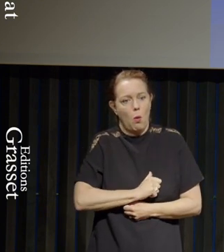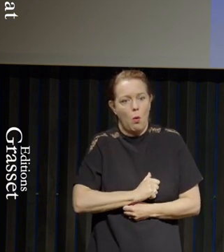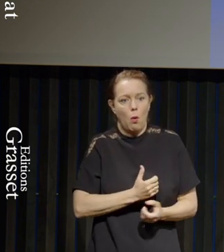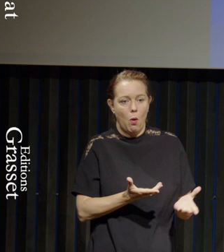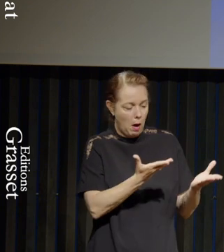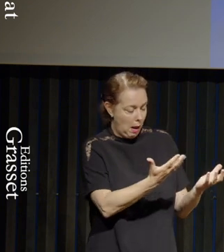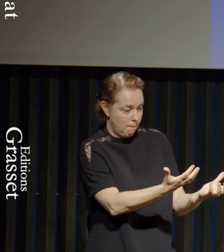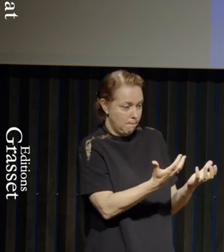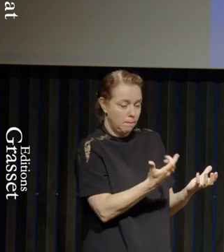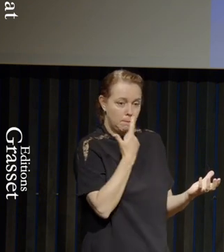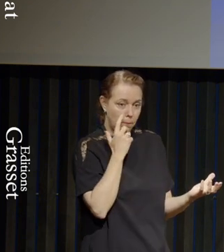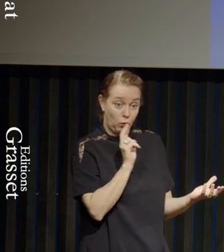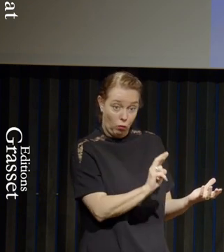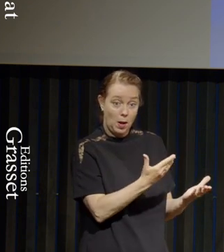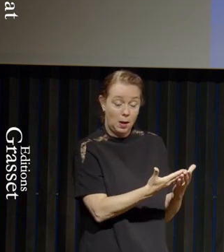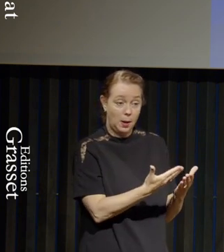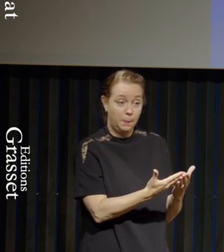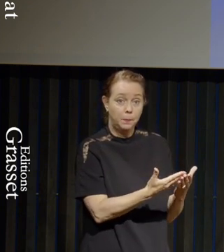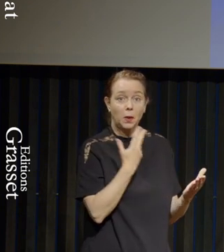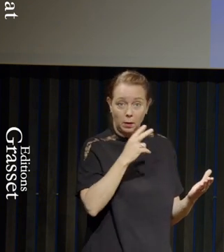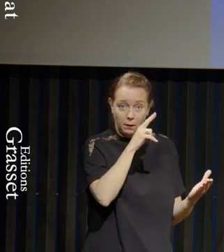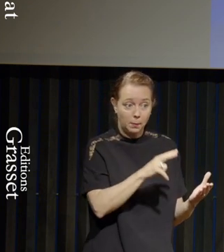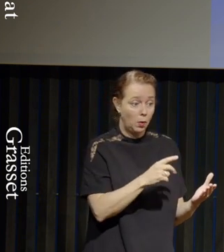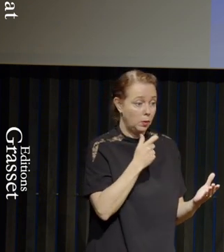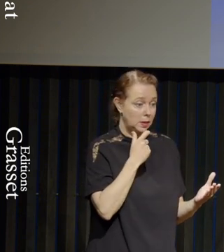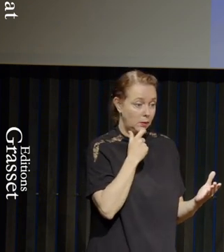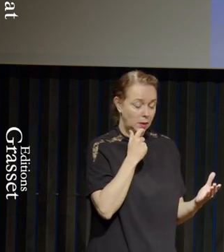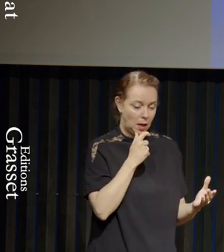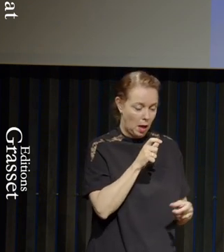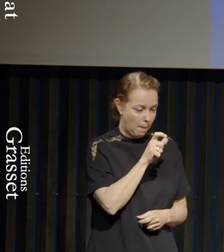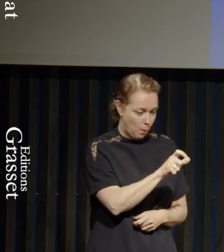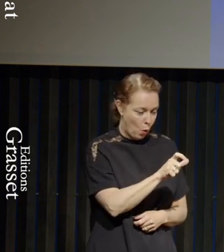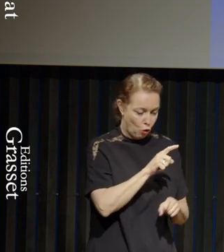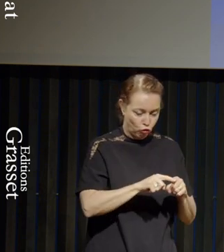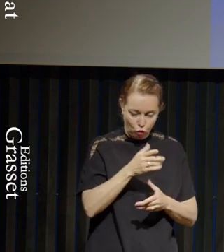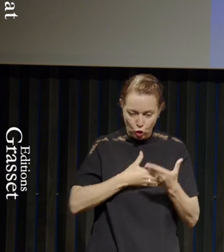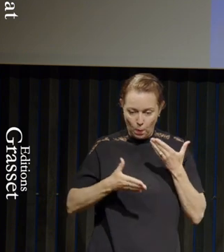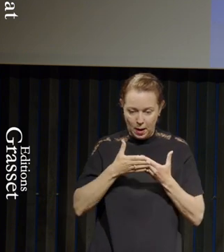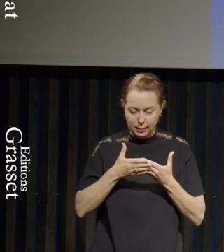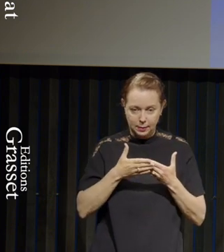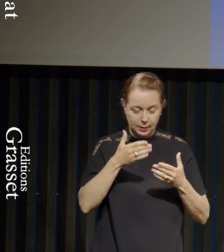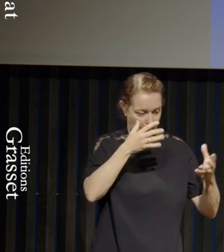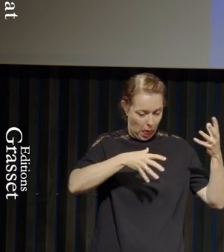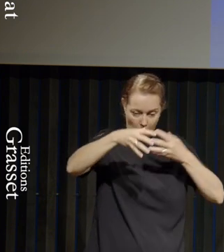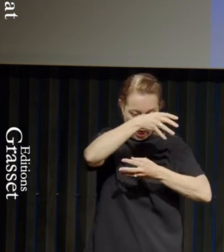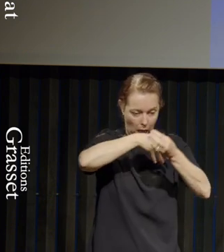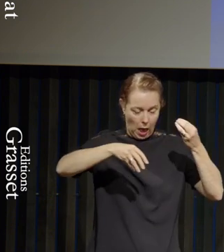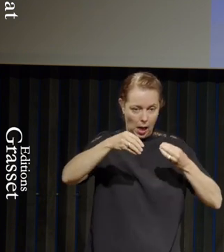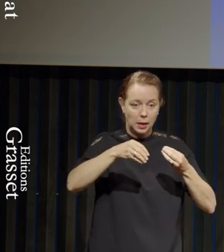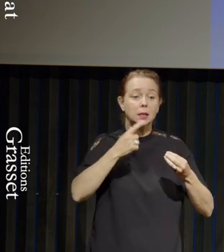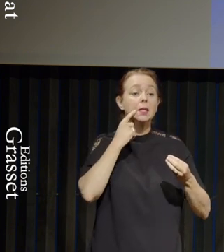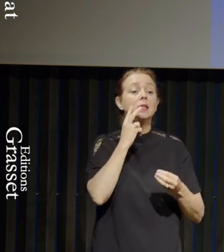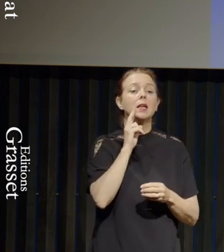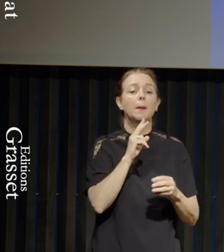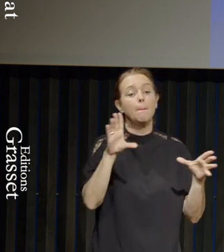laquelle, réellement, les mots remplacent les choses. C'est-à-dire que la métaphore « je ne veux pas regarder